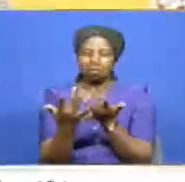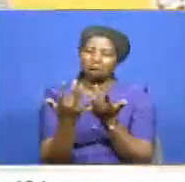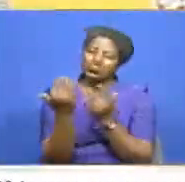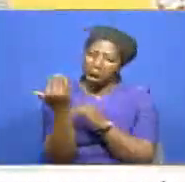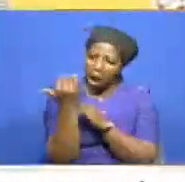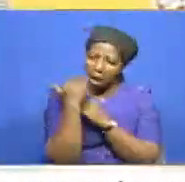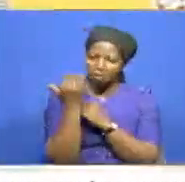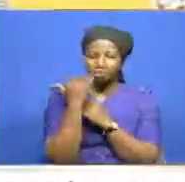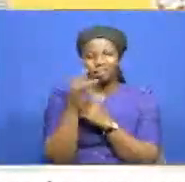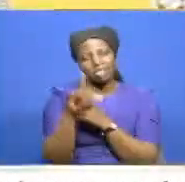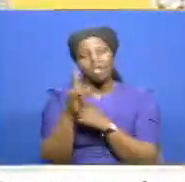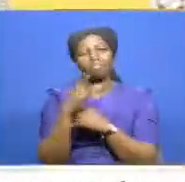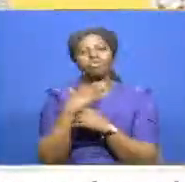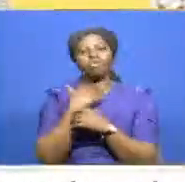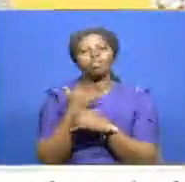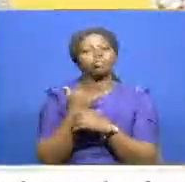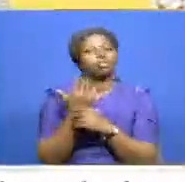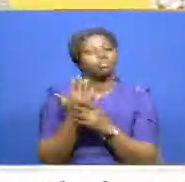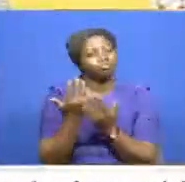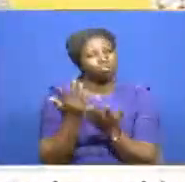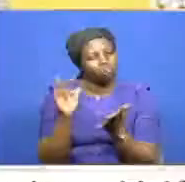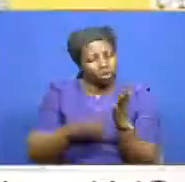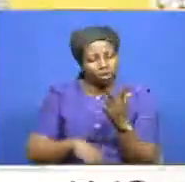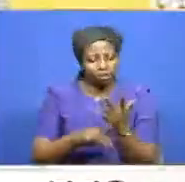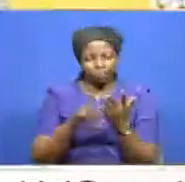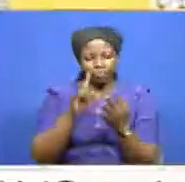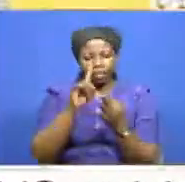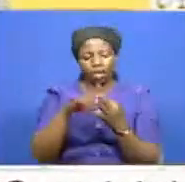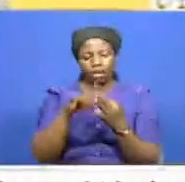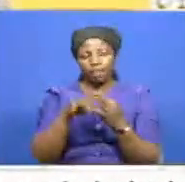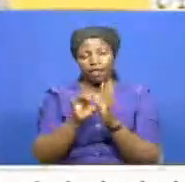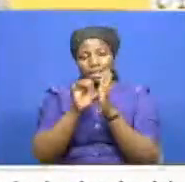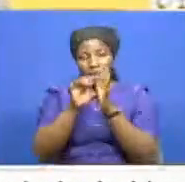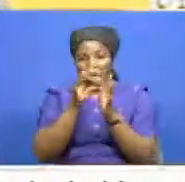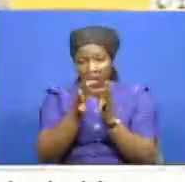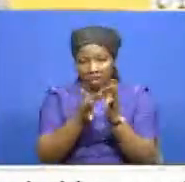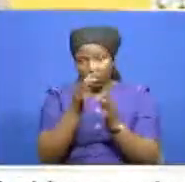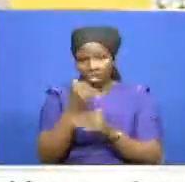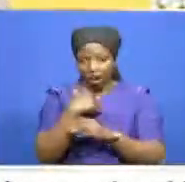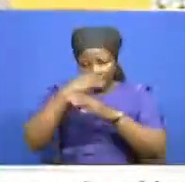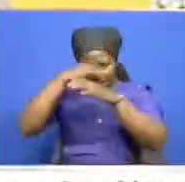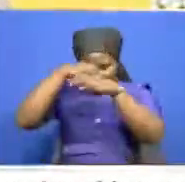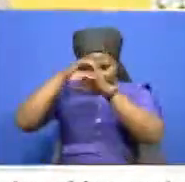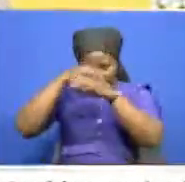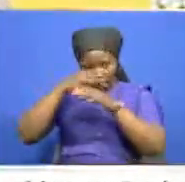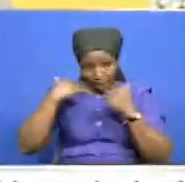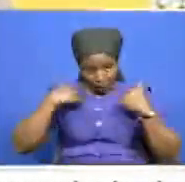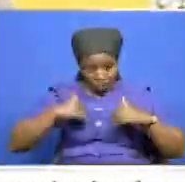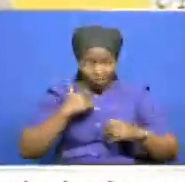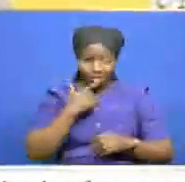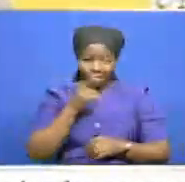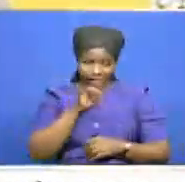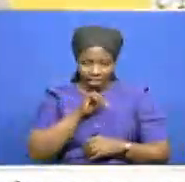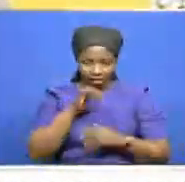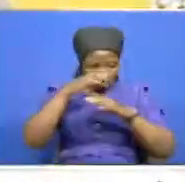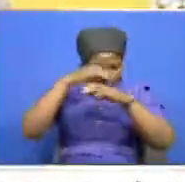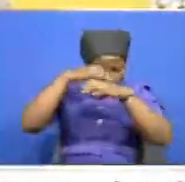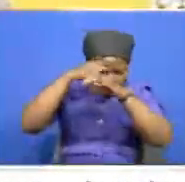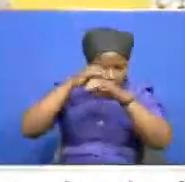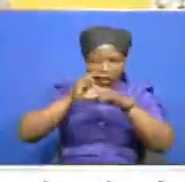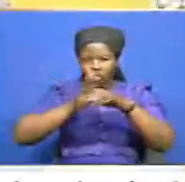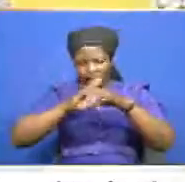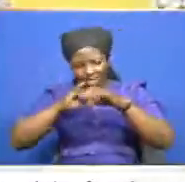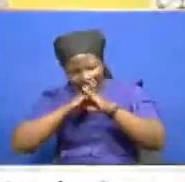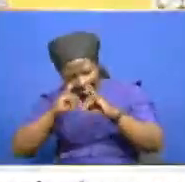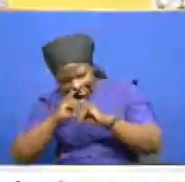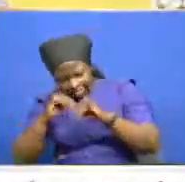vile anataka afanywe. For example, kama ni mambo ya tuko na maabara vile nimesema ya kuchunguza usafi ya mambo ya